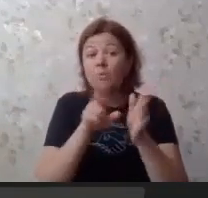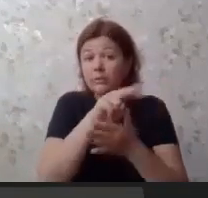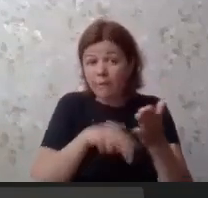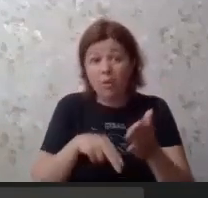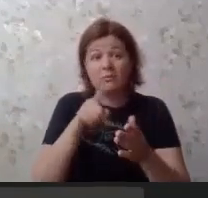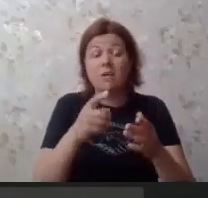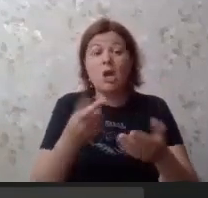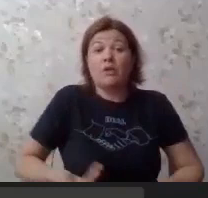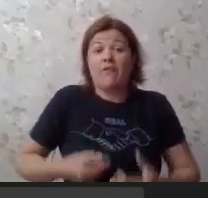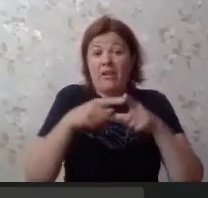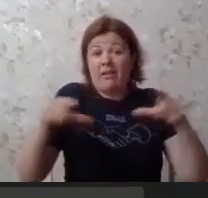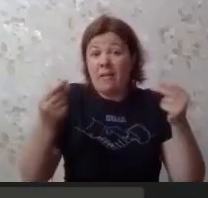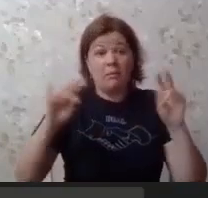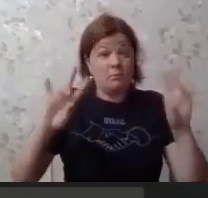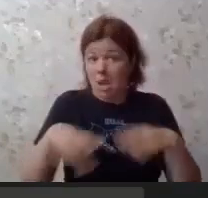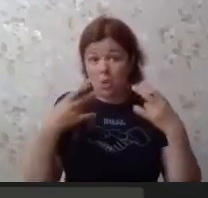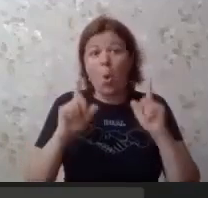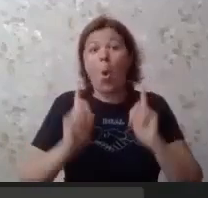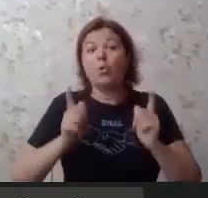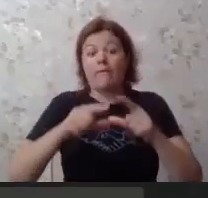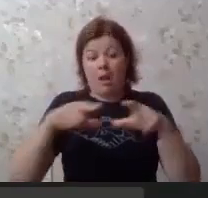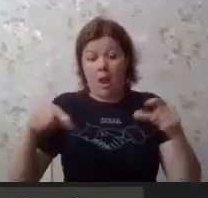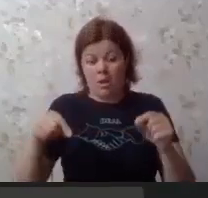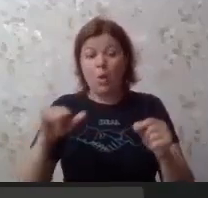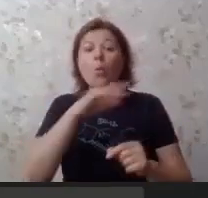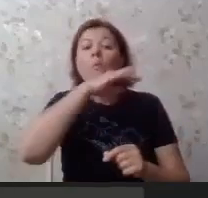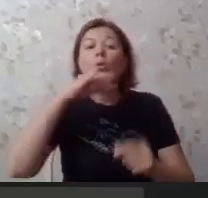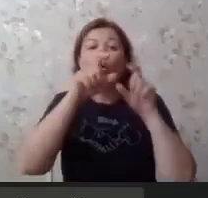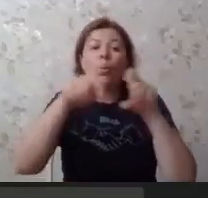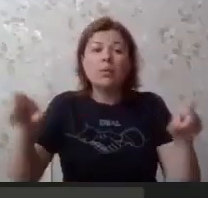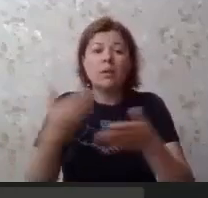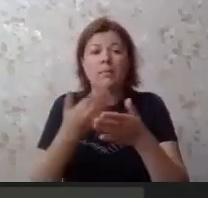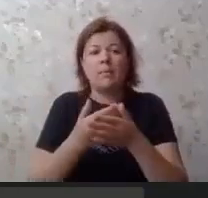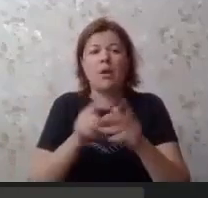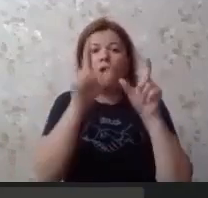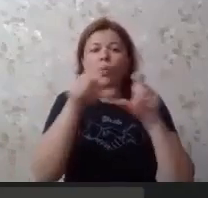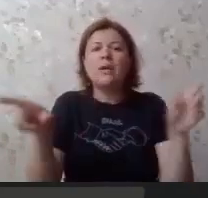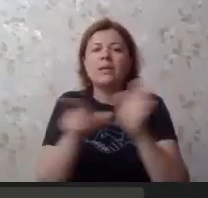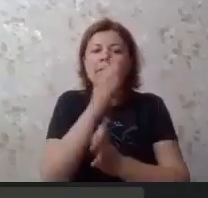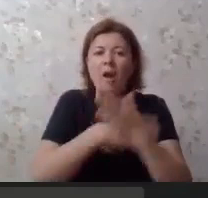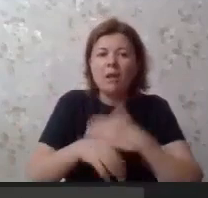у пенсионеров, у неработающих, у одиноких матерей детей